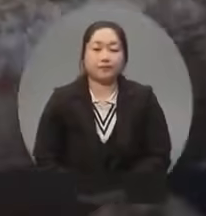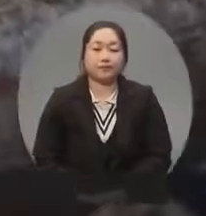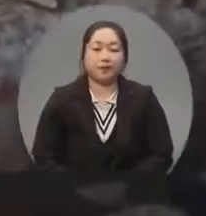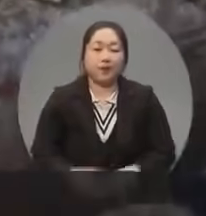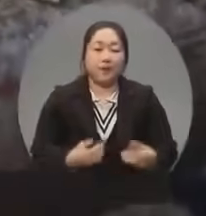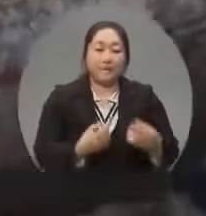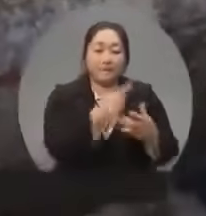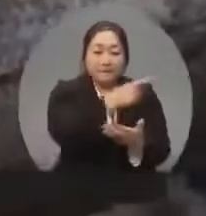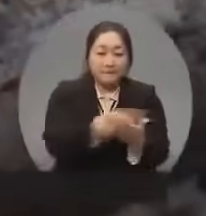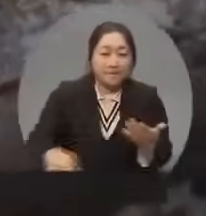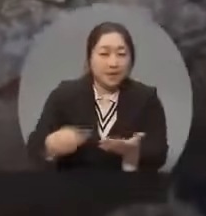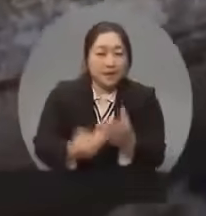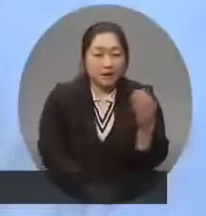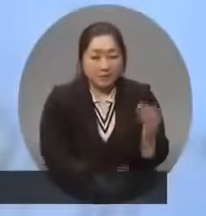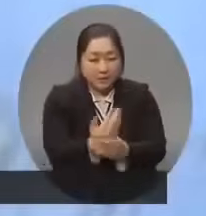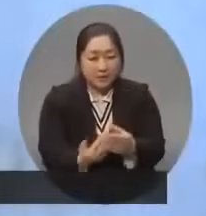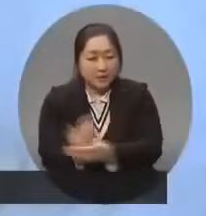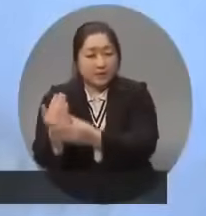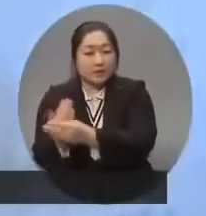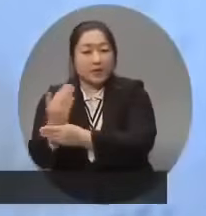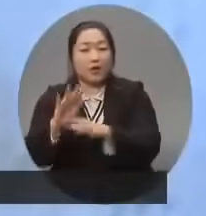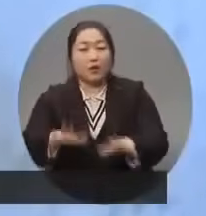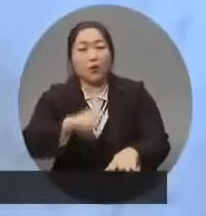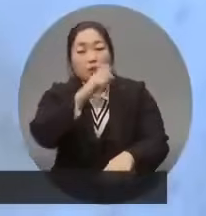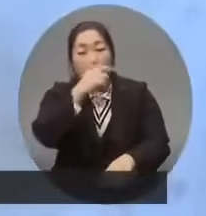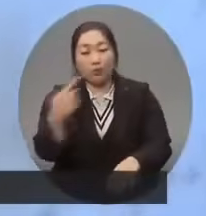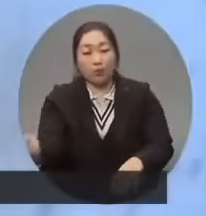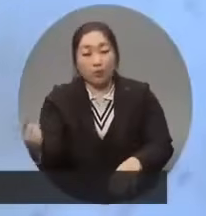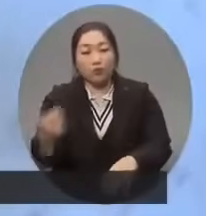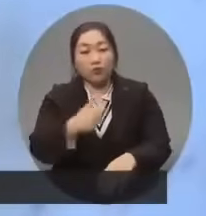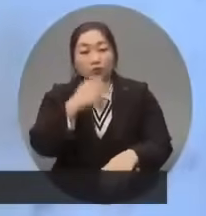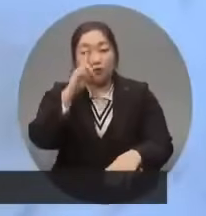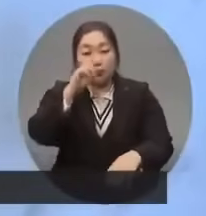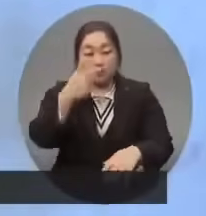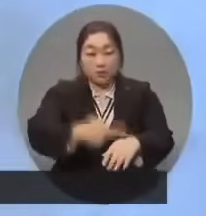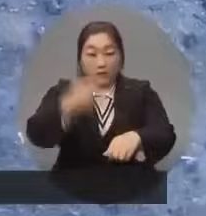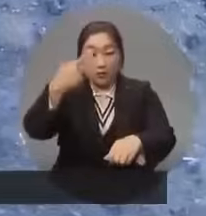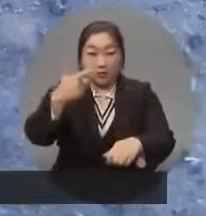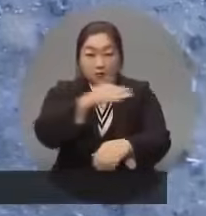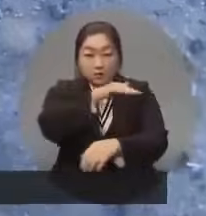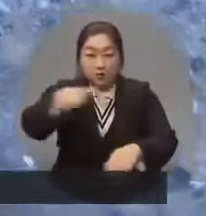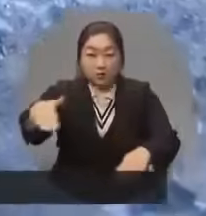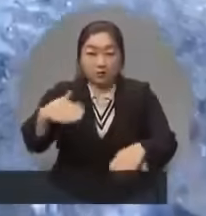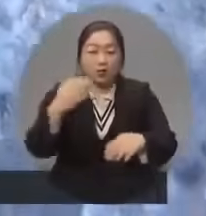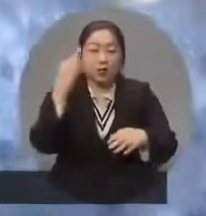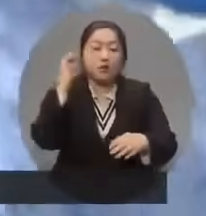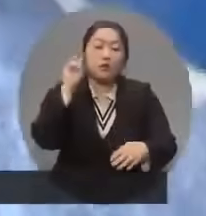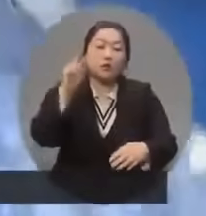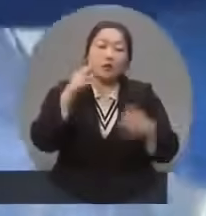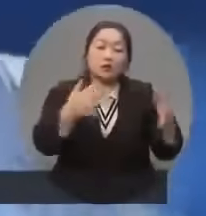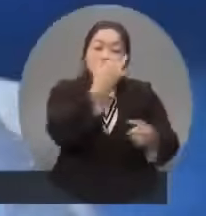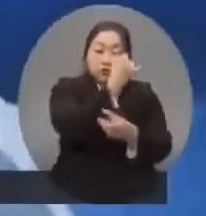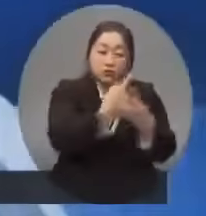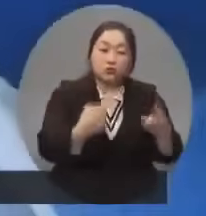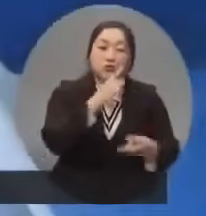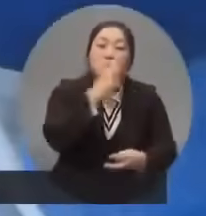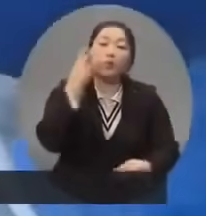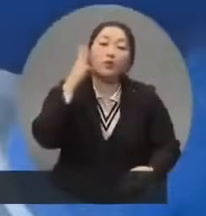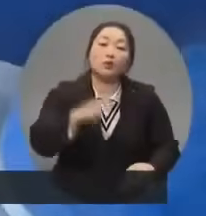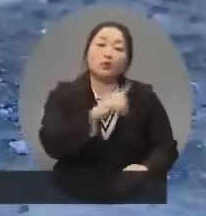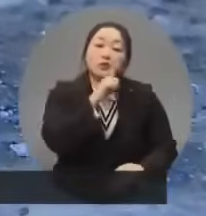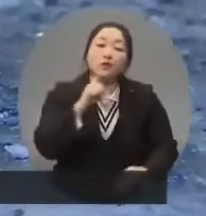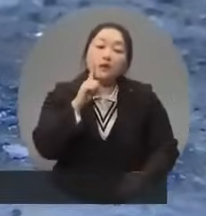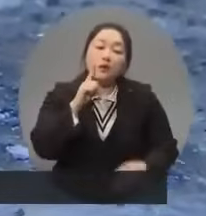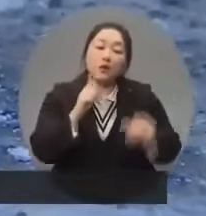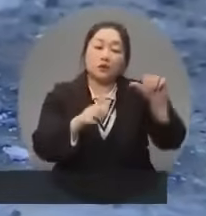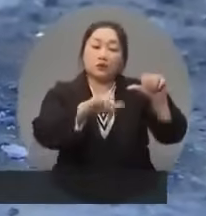피해도 속출했습니다. 오늘 오후 6시 기준으로 최근 이틀 동안 충주와 옥천, 괴산에서 5건의 수도계량기